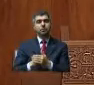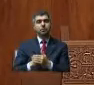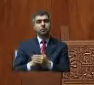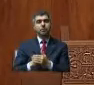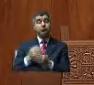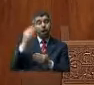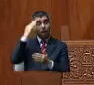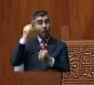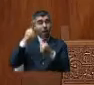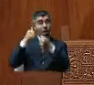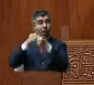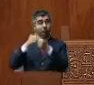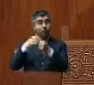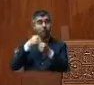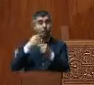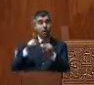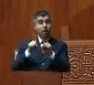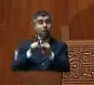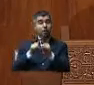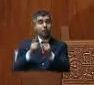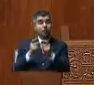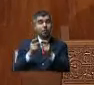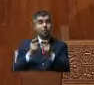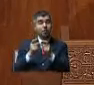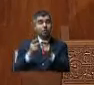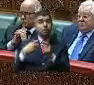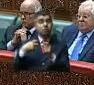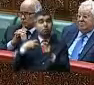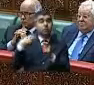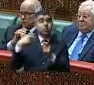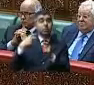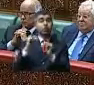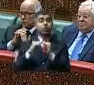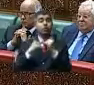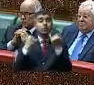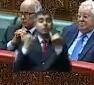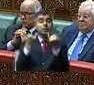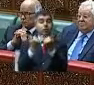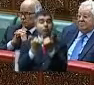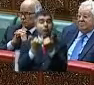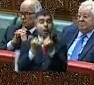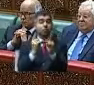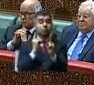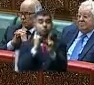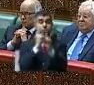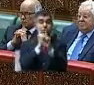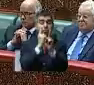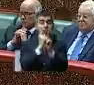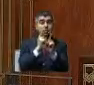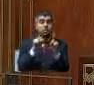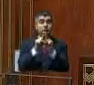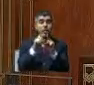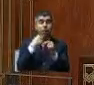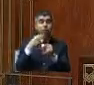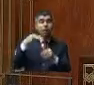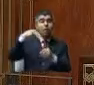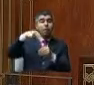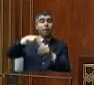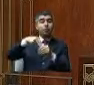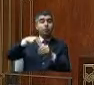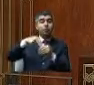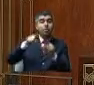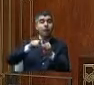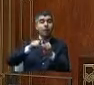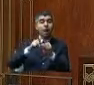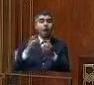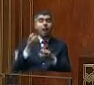خصكم تعرفوا باللي ملي جيت كانوا رجال الاعمال ملي تيجلسوا قدامي في اللقاءات كنشوف شي وحدين فيهم ماشي كيبيعوا البترول، بحال لا البترول